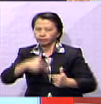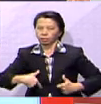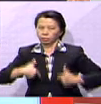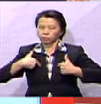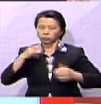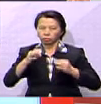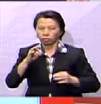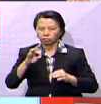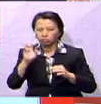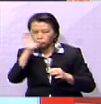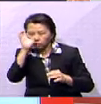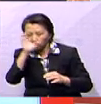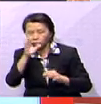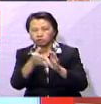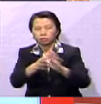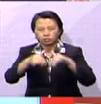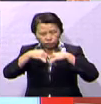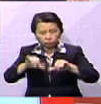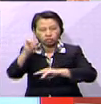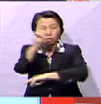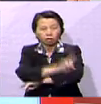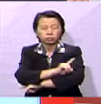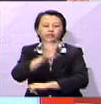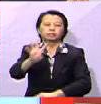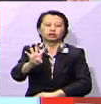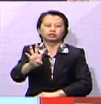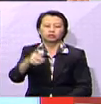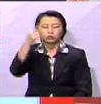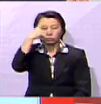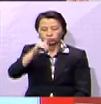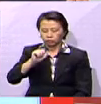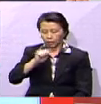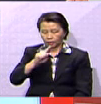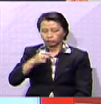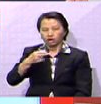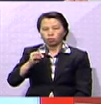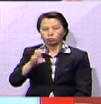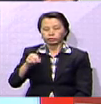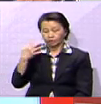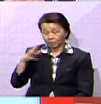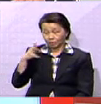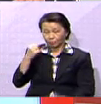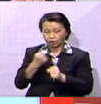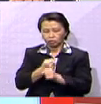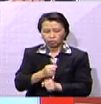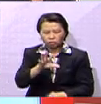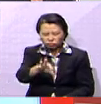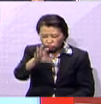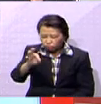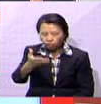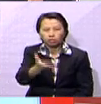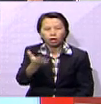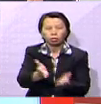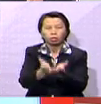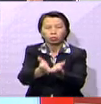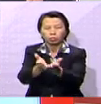Sungguh pun operasi mencari dan menyelamat memasuki hari keempat. Bagi Azamuddin Alwi, 15 tahun, penemuan barangan daripada bot